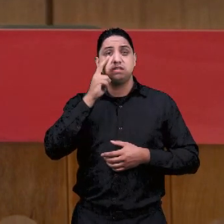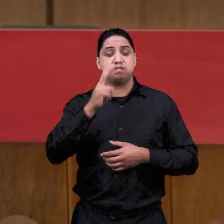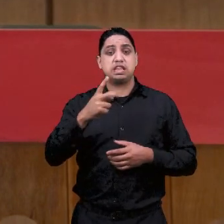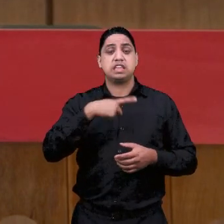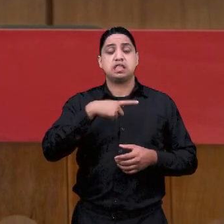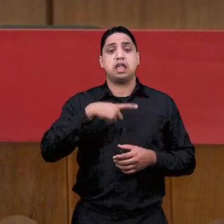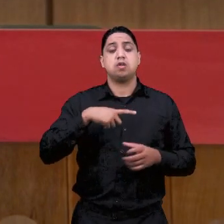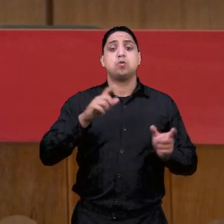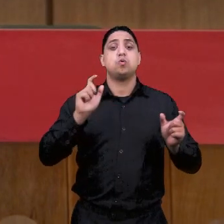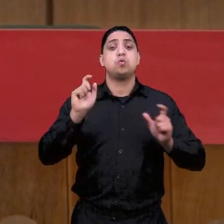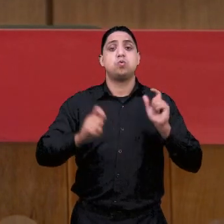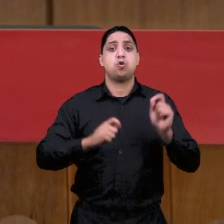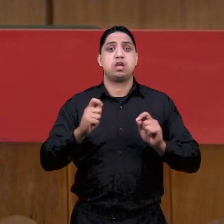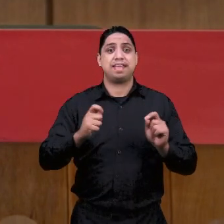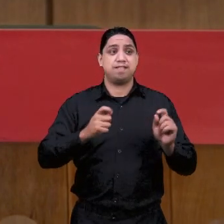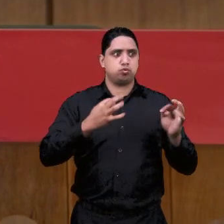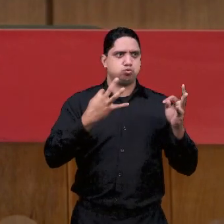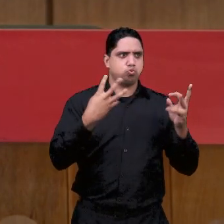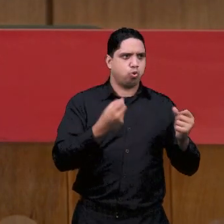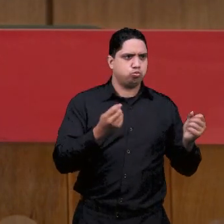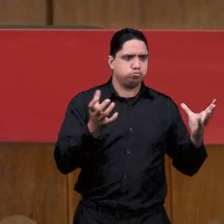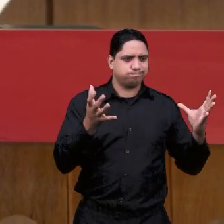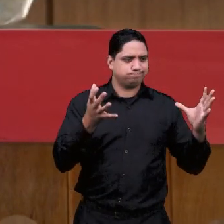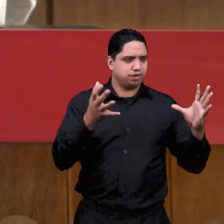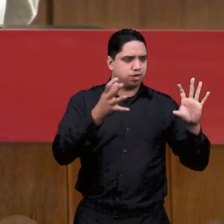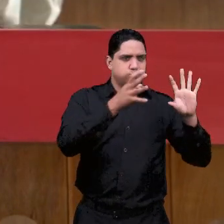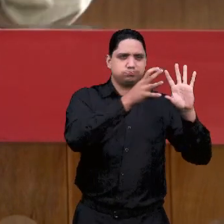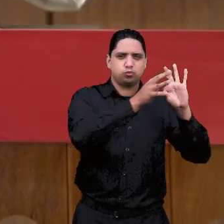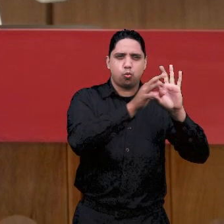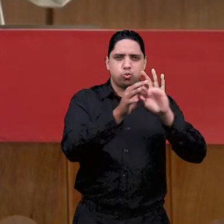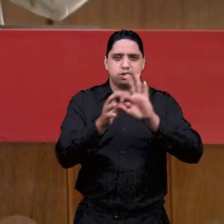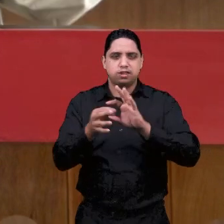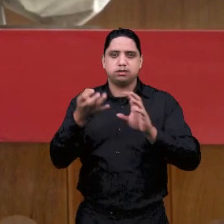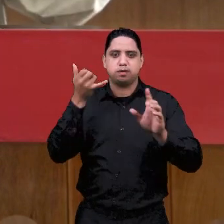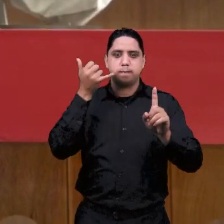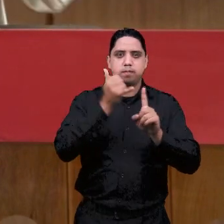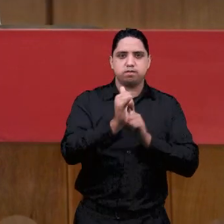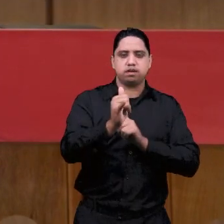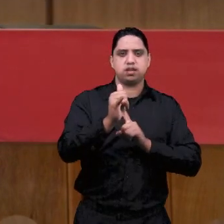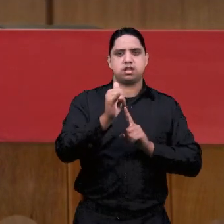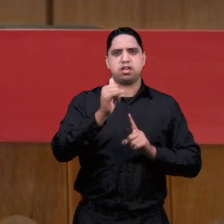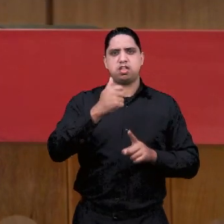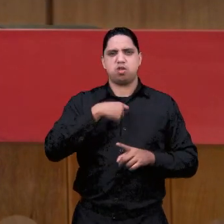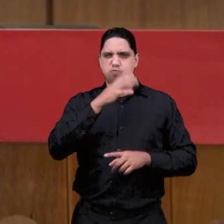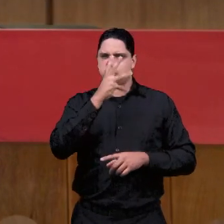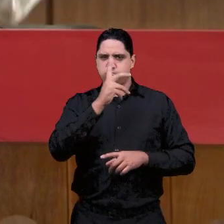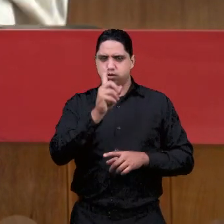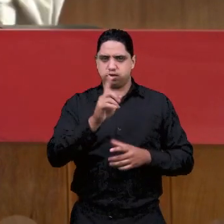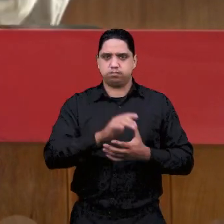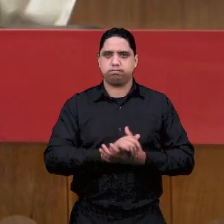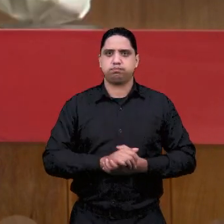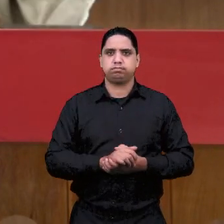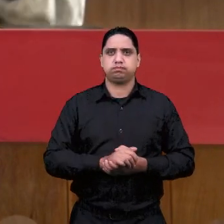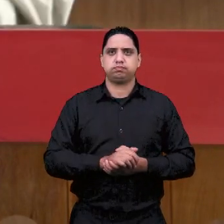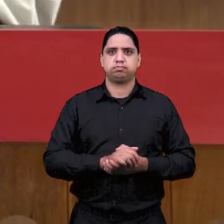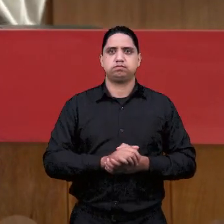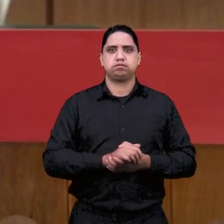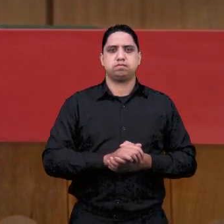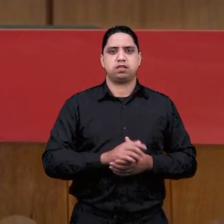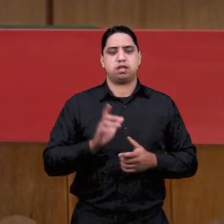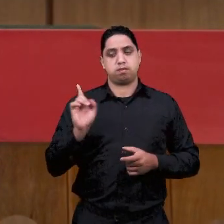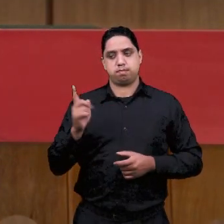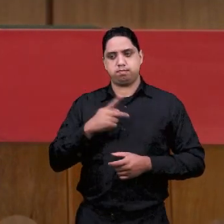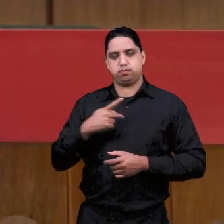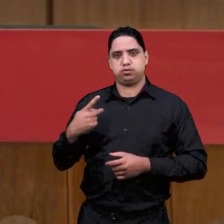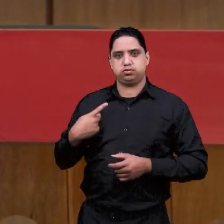on voit un ensemble prophétique. Et je ne vais pas m'arrêter ici. Parce que d'ici peu,